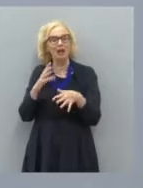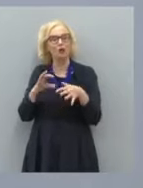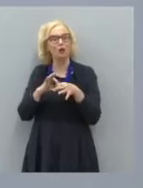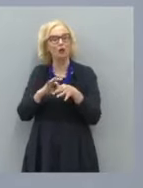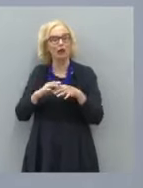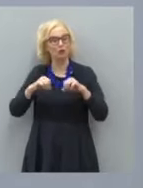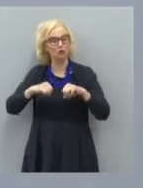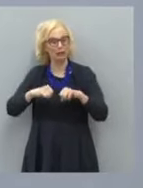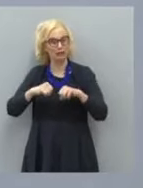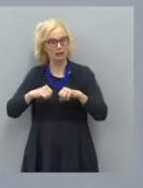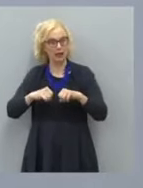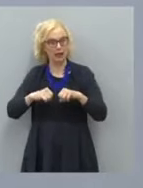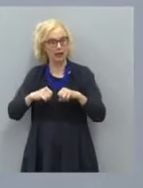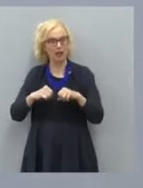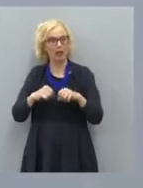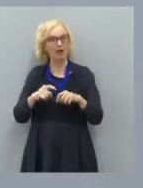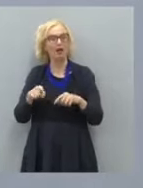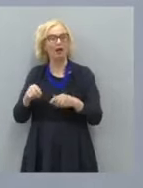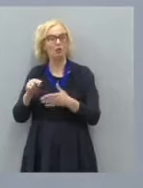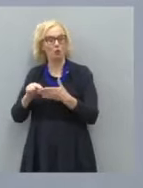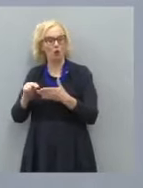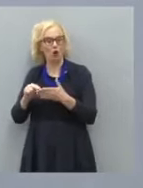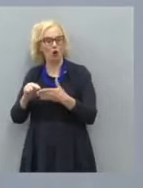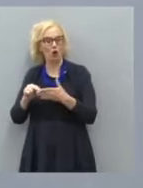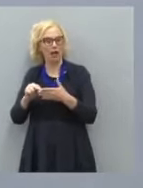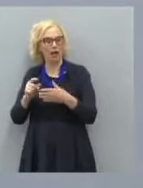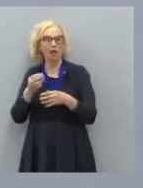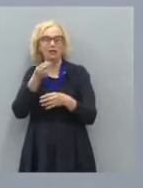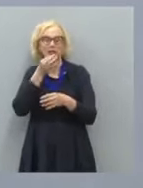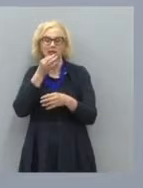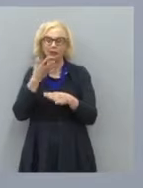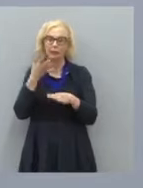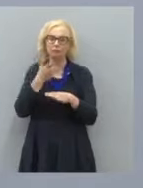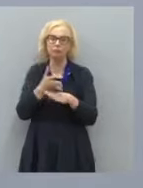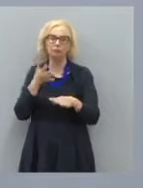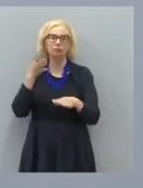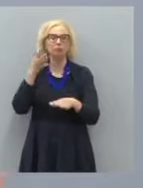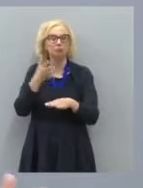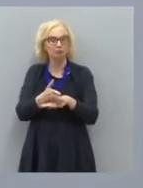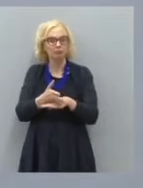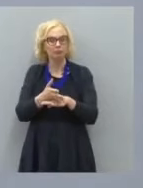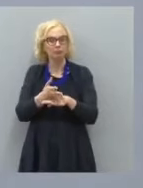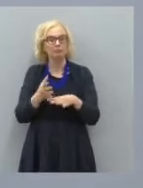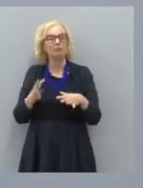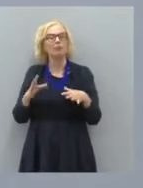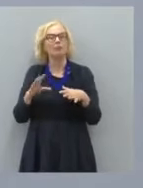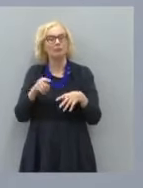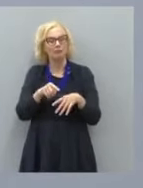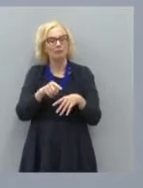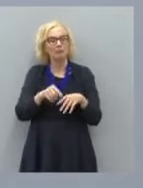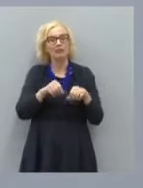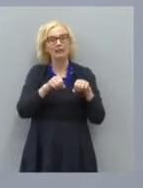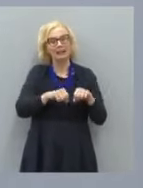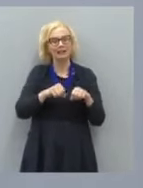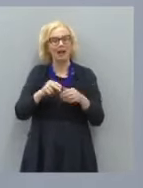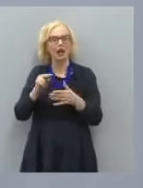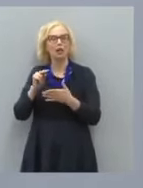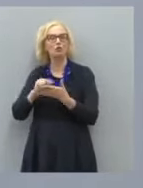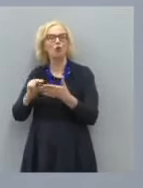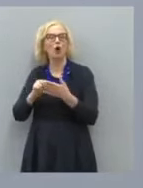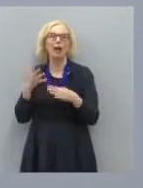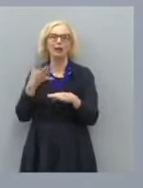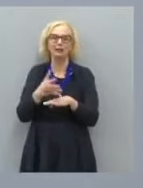e sulla scuola andremo ad intervenire in modo importante sul tema sanità scuola e e